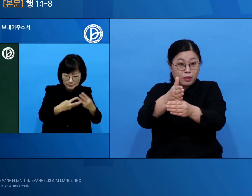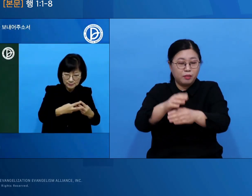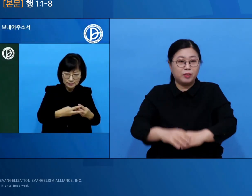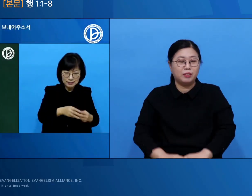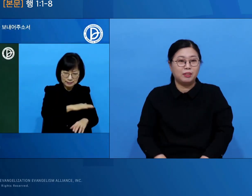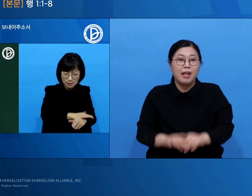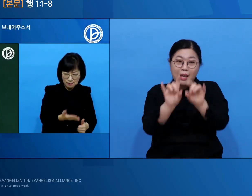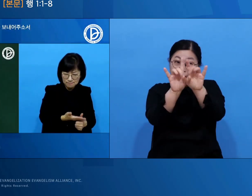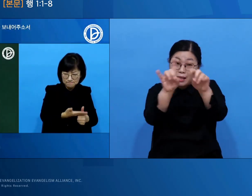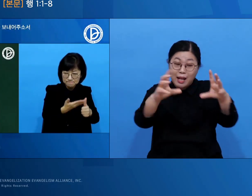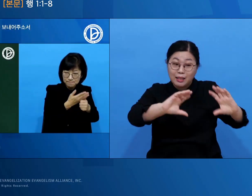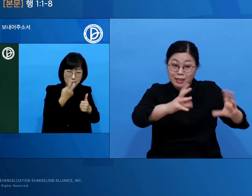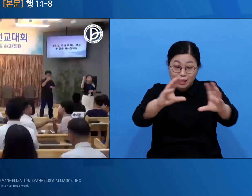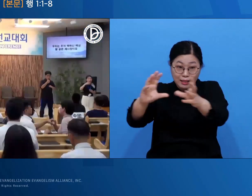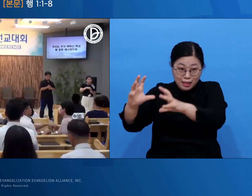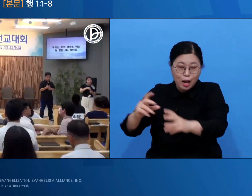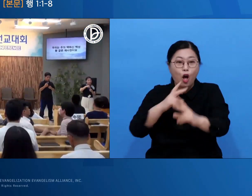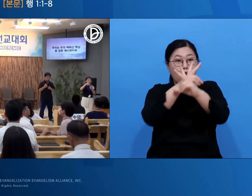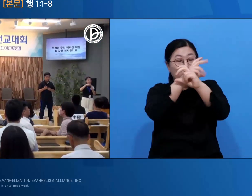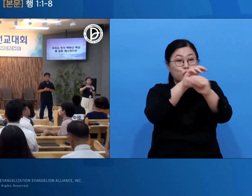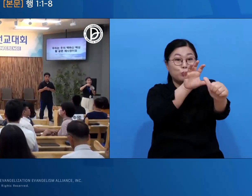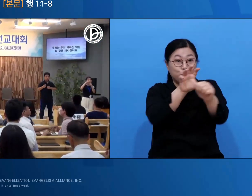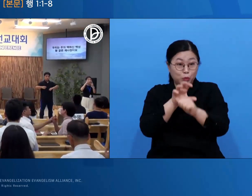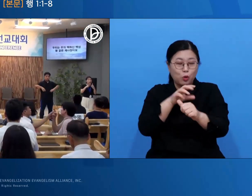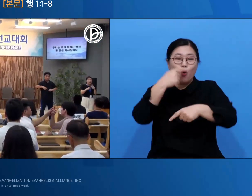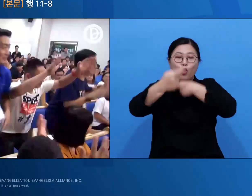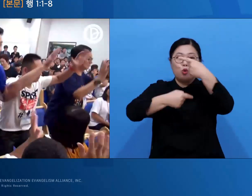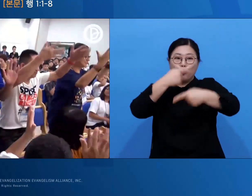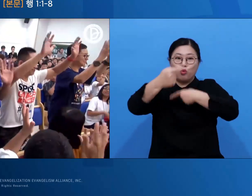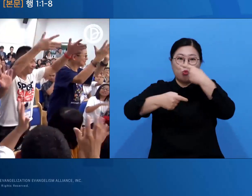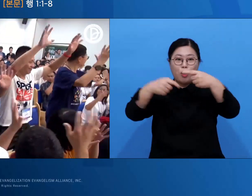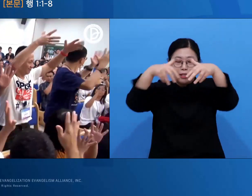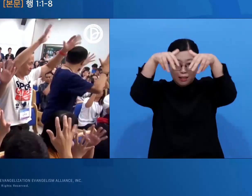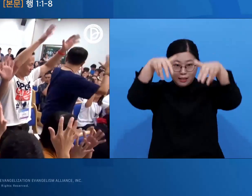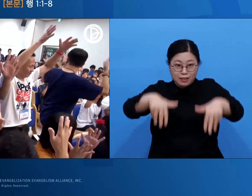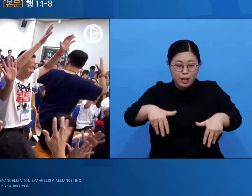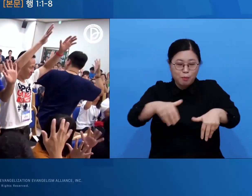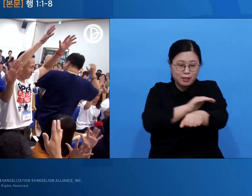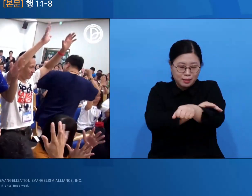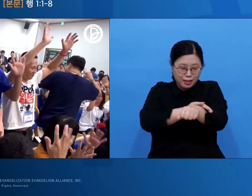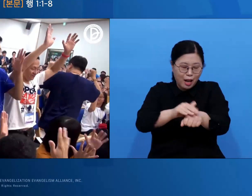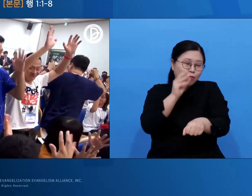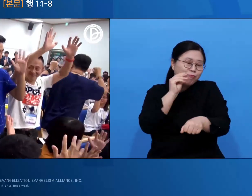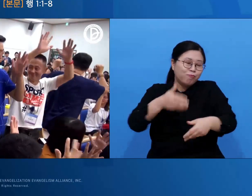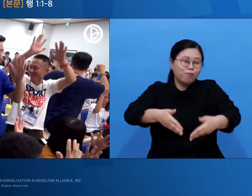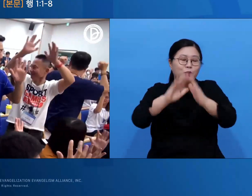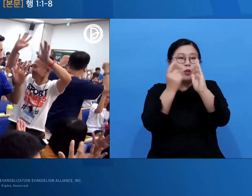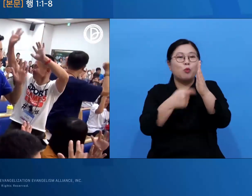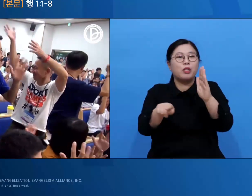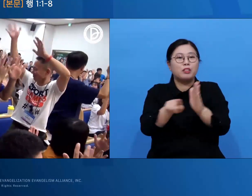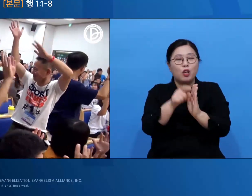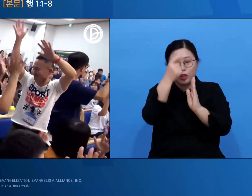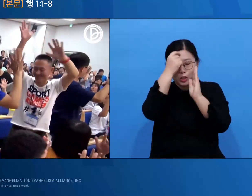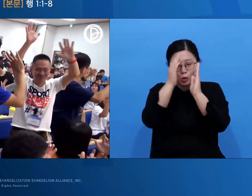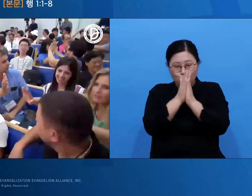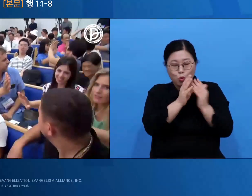각 나라별 비대면 시스템과 수어 통역 시스템이 구축되도록 기도하며 준비하고